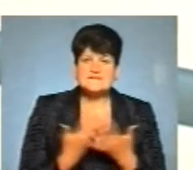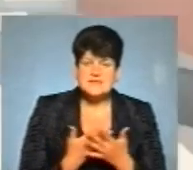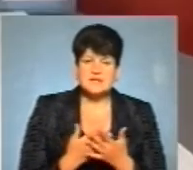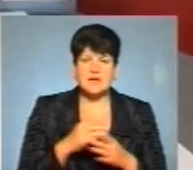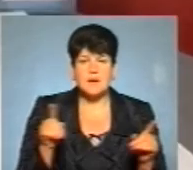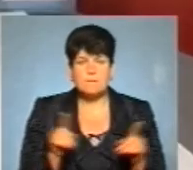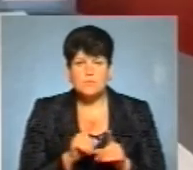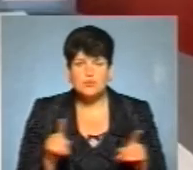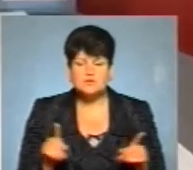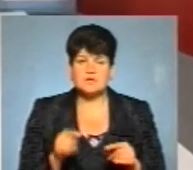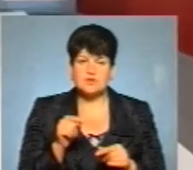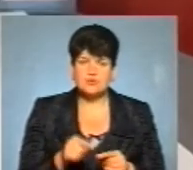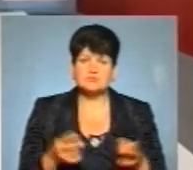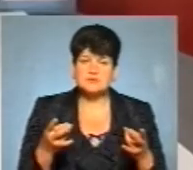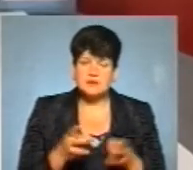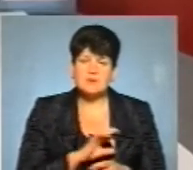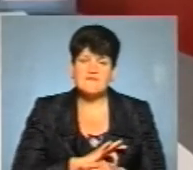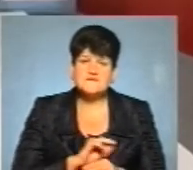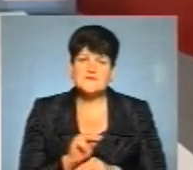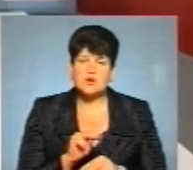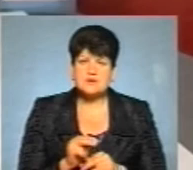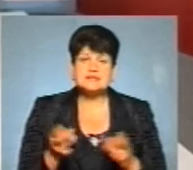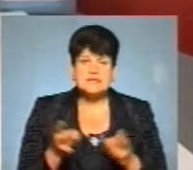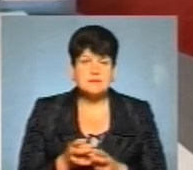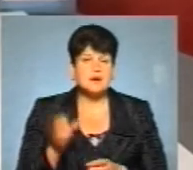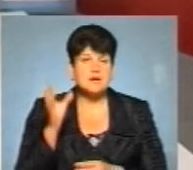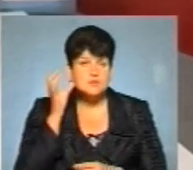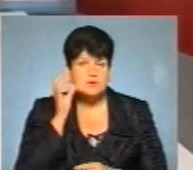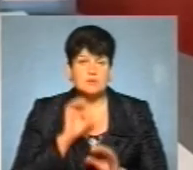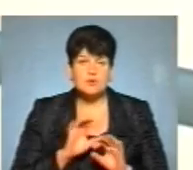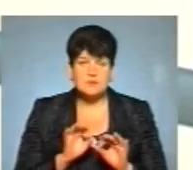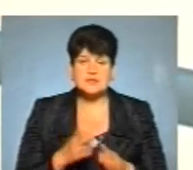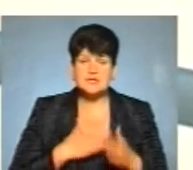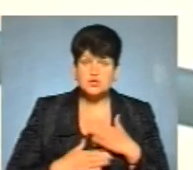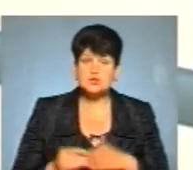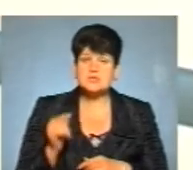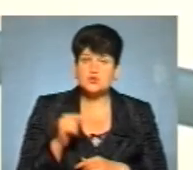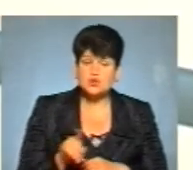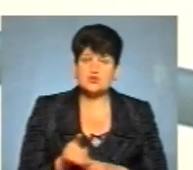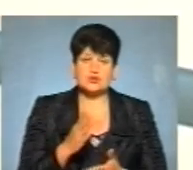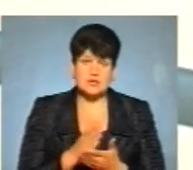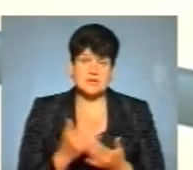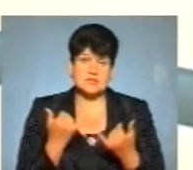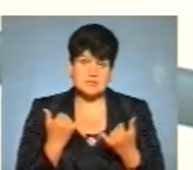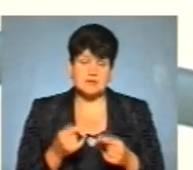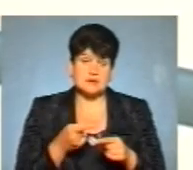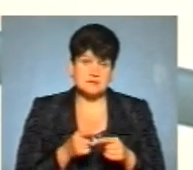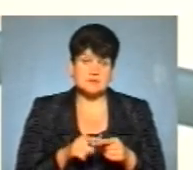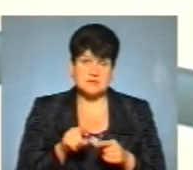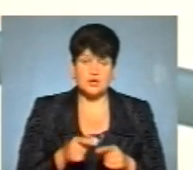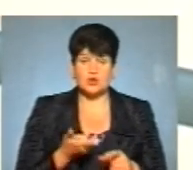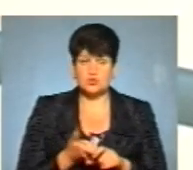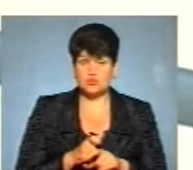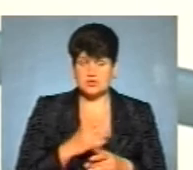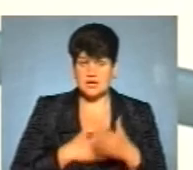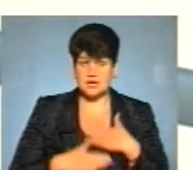є музика, на ньому варто виховувати, це варто слухати і пропагувати. Тішуся з того, що є така зараз тенденція. Дуже радію,